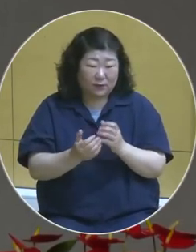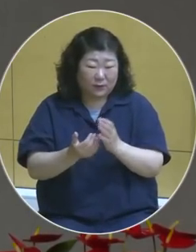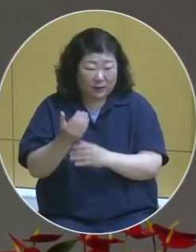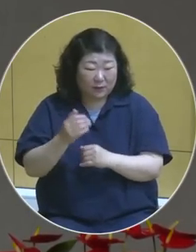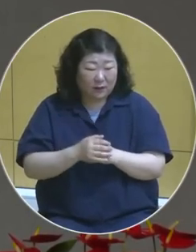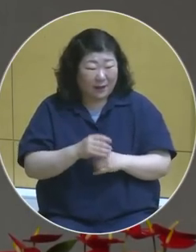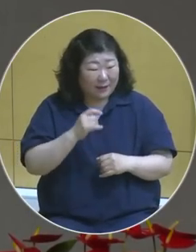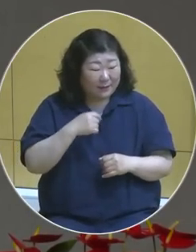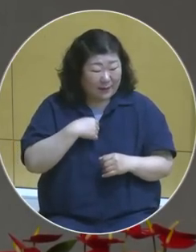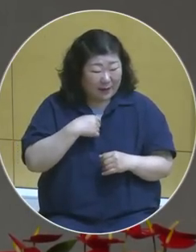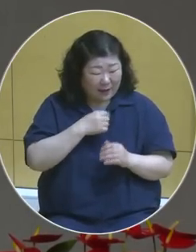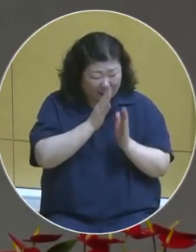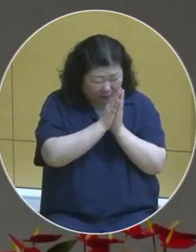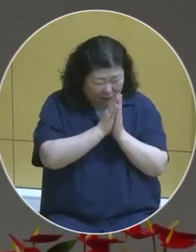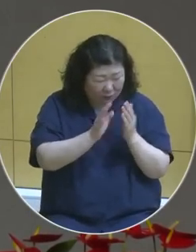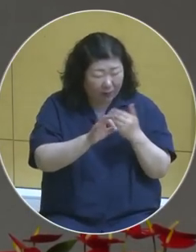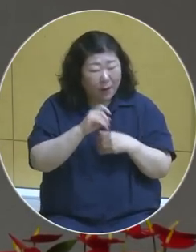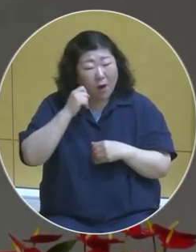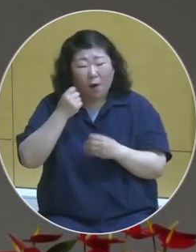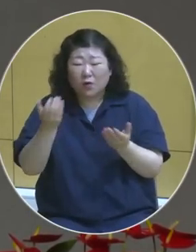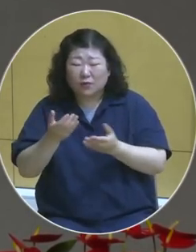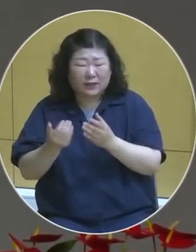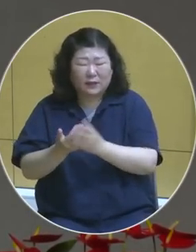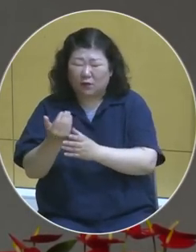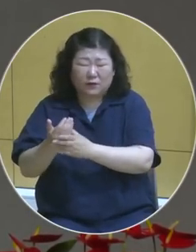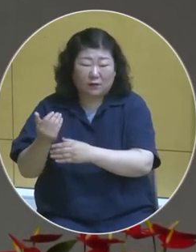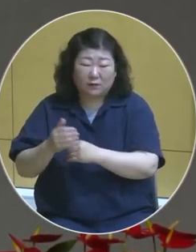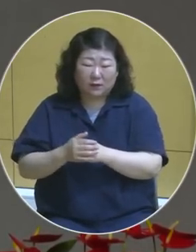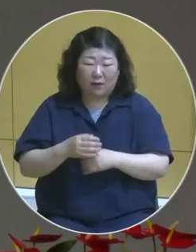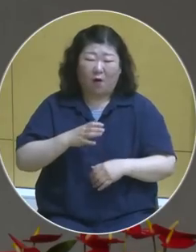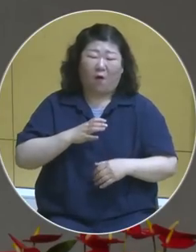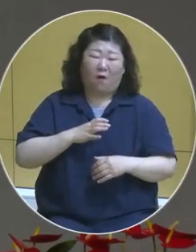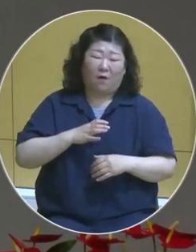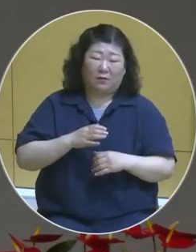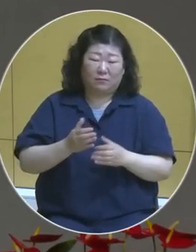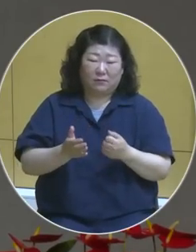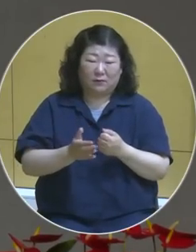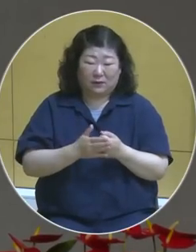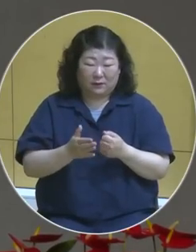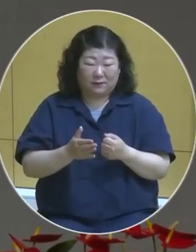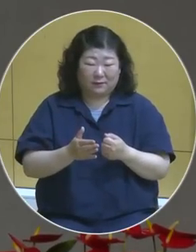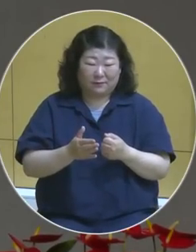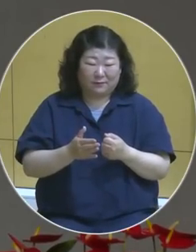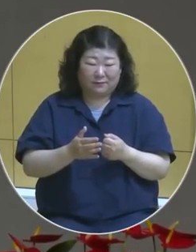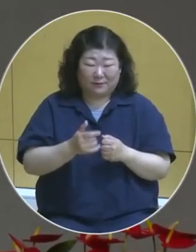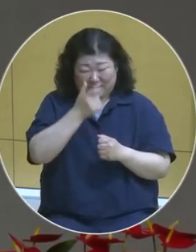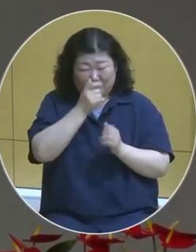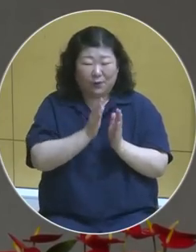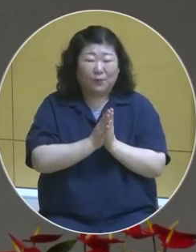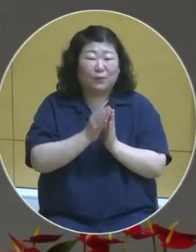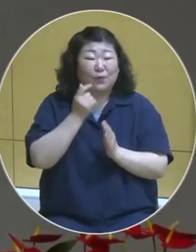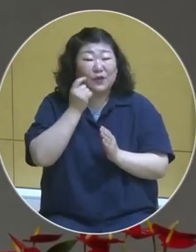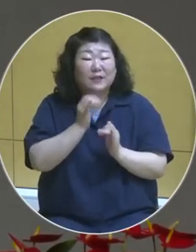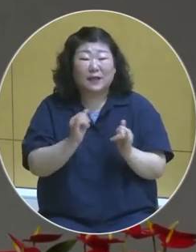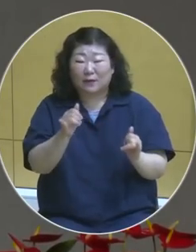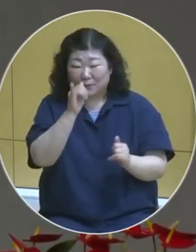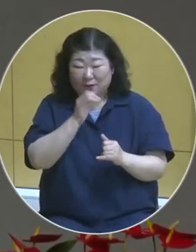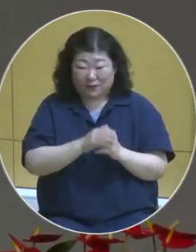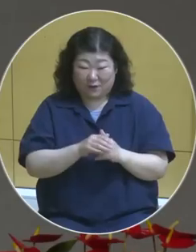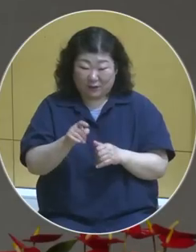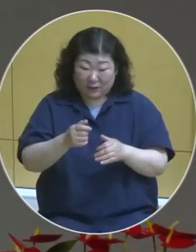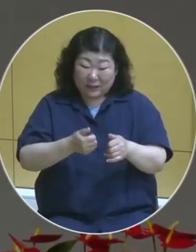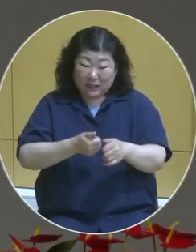일이 계속 오더라 이런 것 때문에 겁이 나서 기도는 못하게 만드는 사람도 있거든요. 우리로 하여금 기도하지 못하게 만드는데 여러분 여기에서 이것을